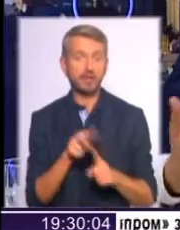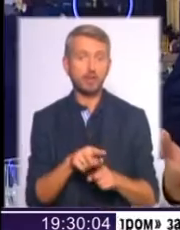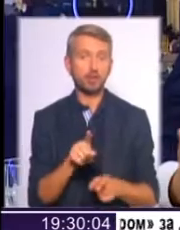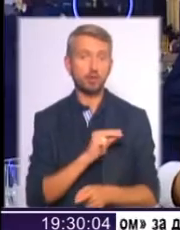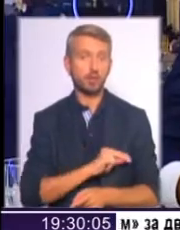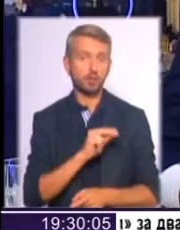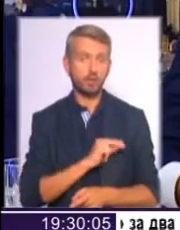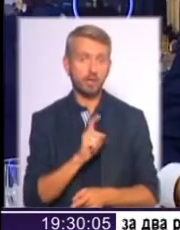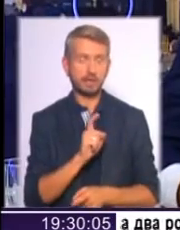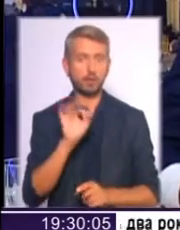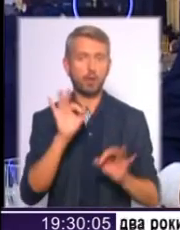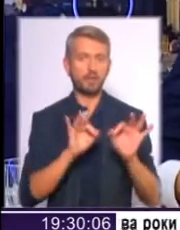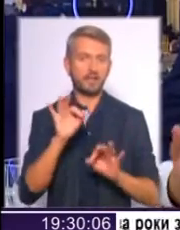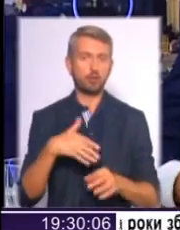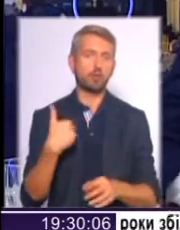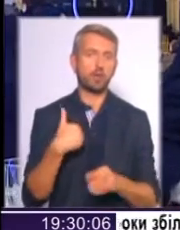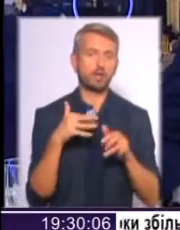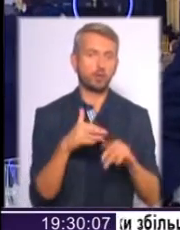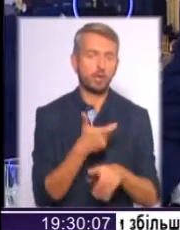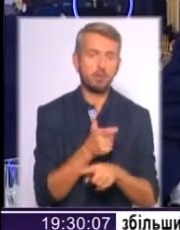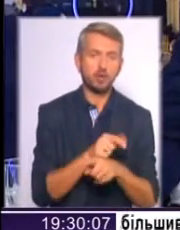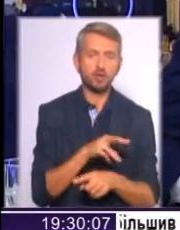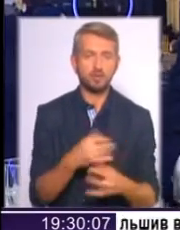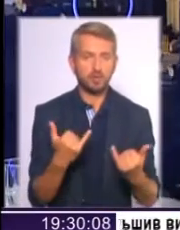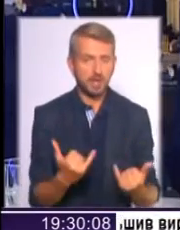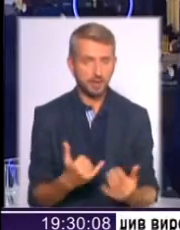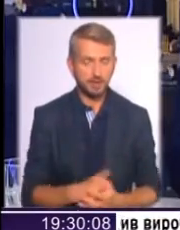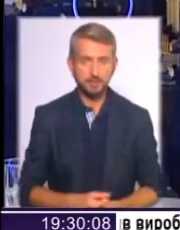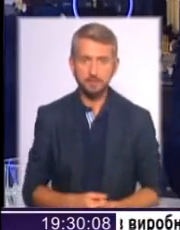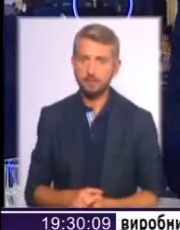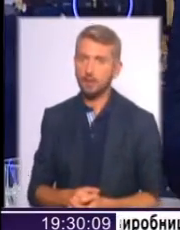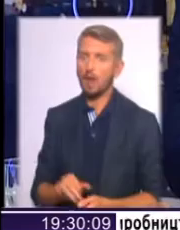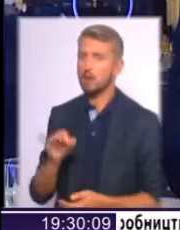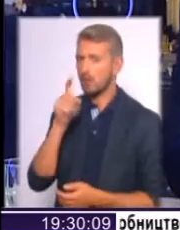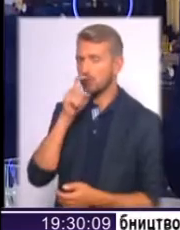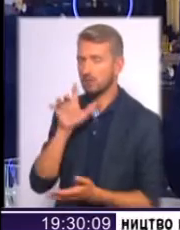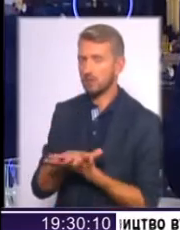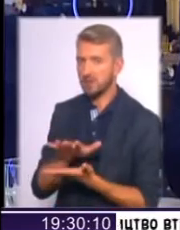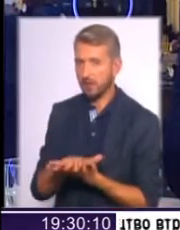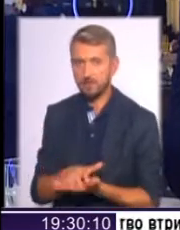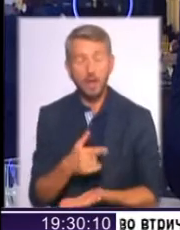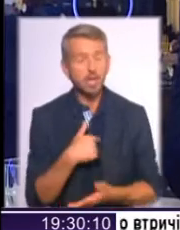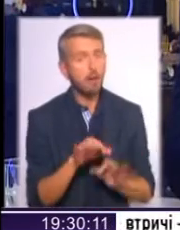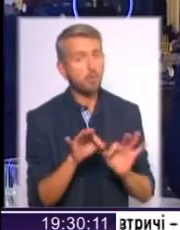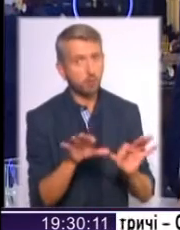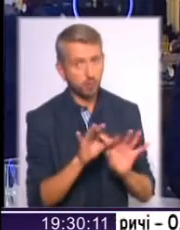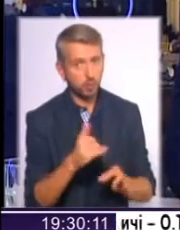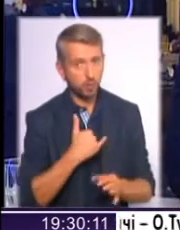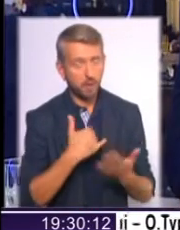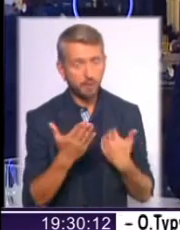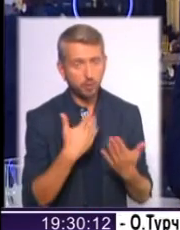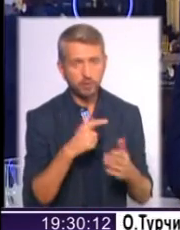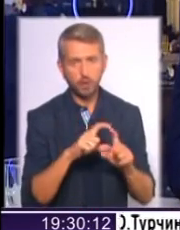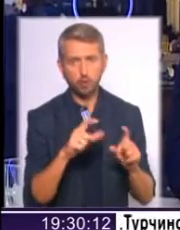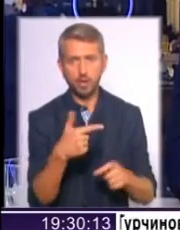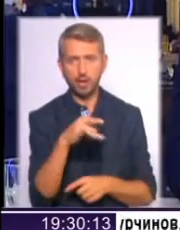працювала з коефіцієнтом корисної дії більшим, ніж зараз. Щодо Грінка, так, я прокоментую. Так, у нас прошу, відносини з компанією